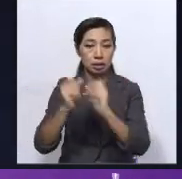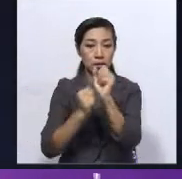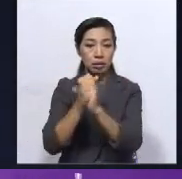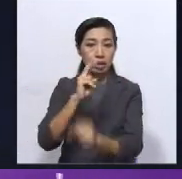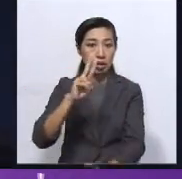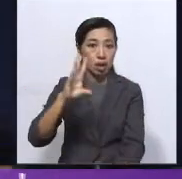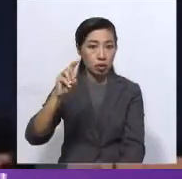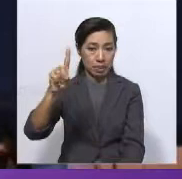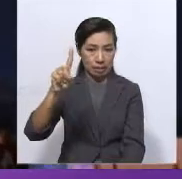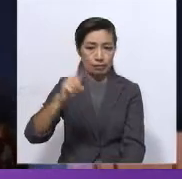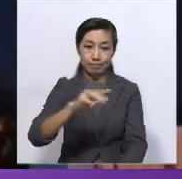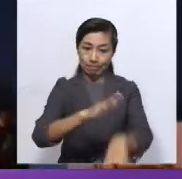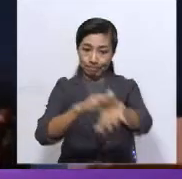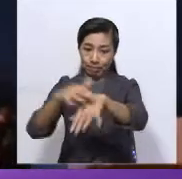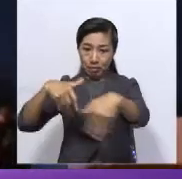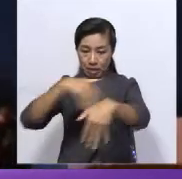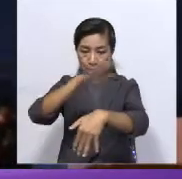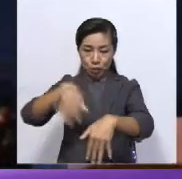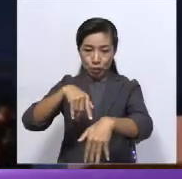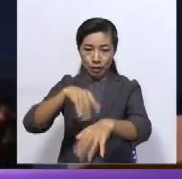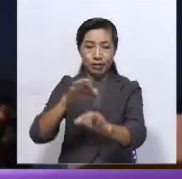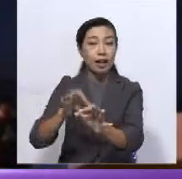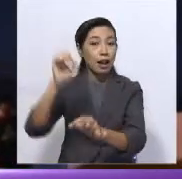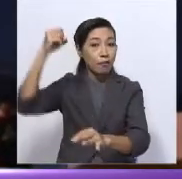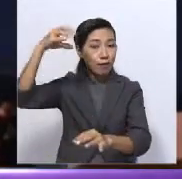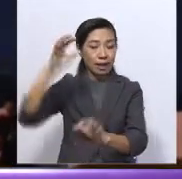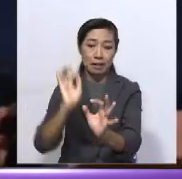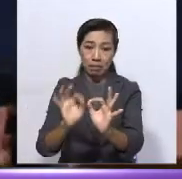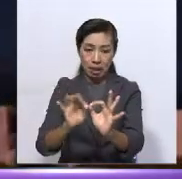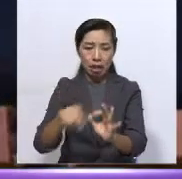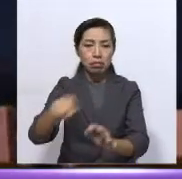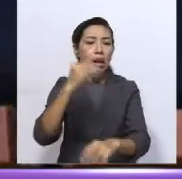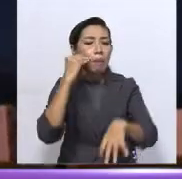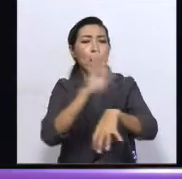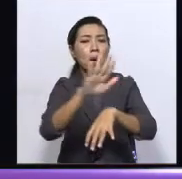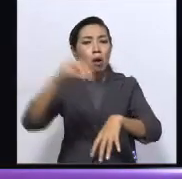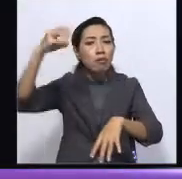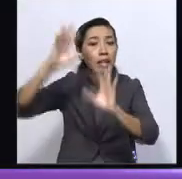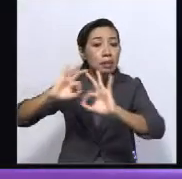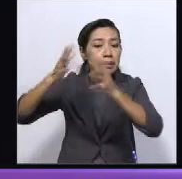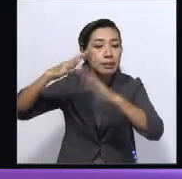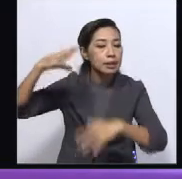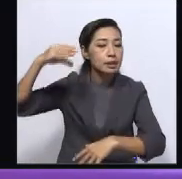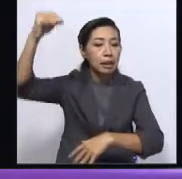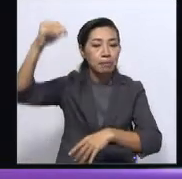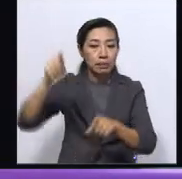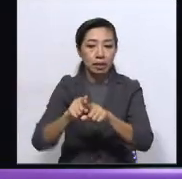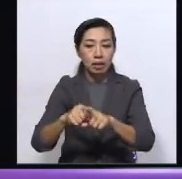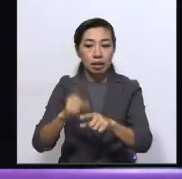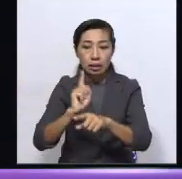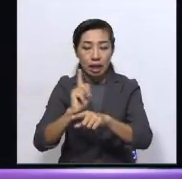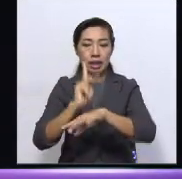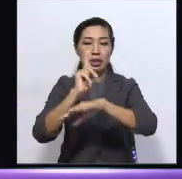2561เชิญชวนให้พี่น้องประชาชนร่วมประหยัดพลังงานนะคะโดยปิดไฟดวงที่ไม่ใช้งานโดยจะใช้การสื่อสารผ่าน